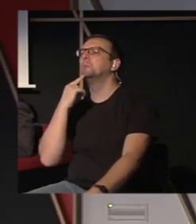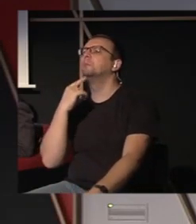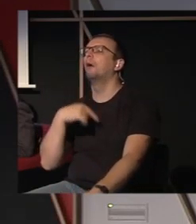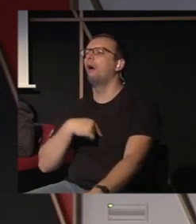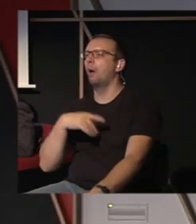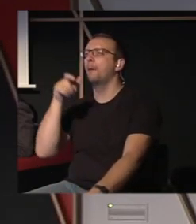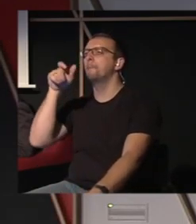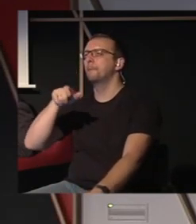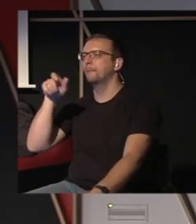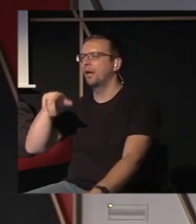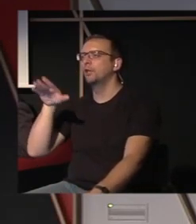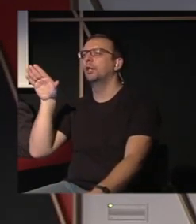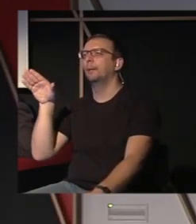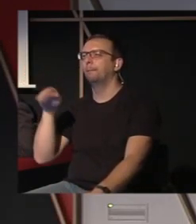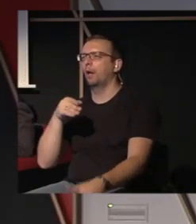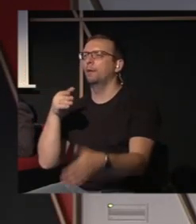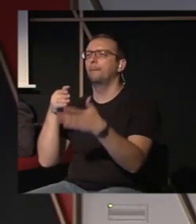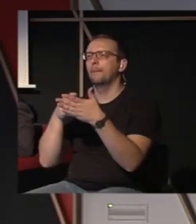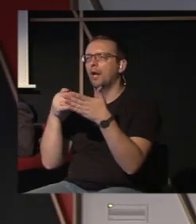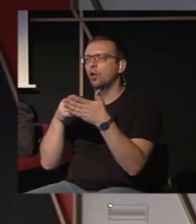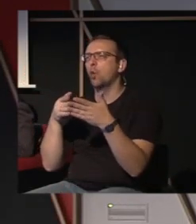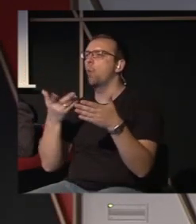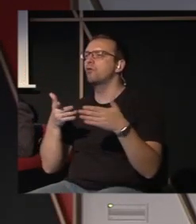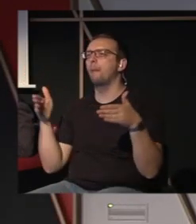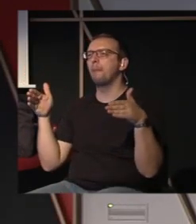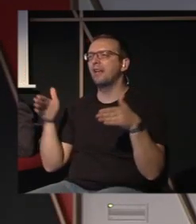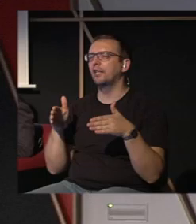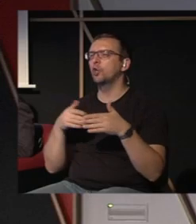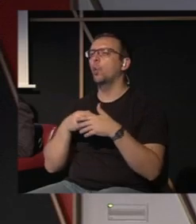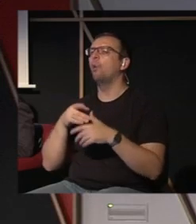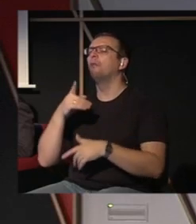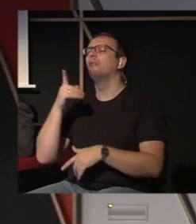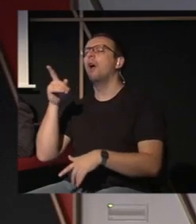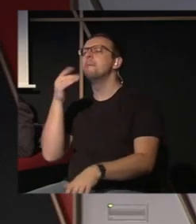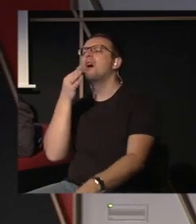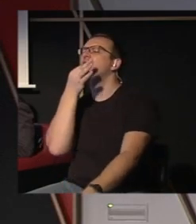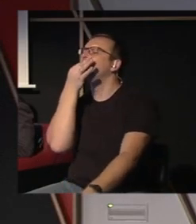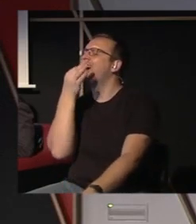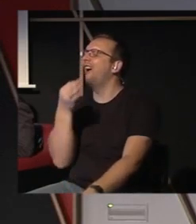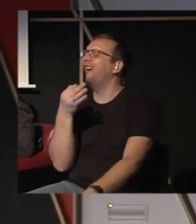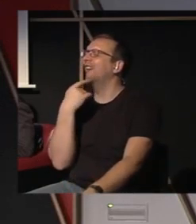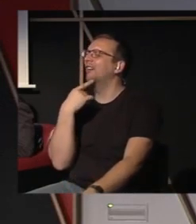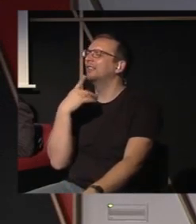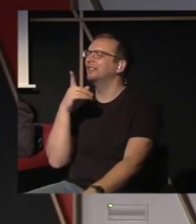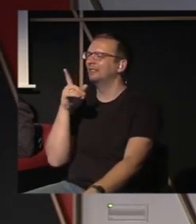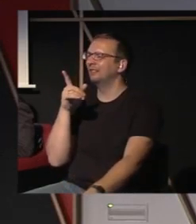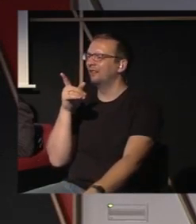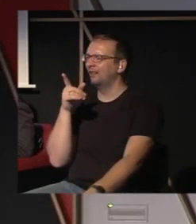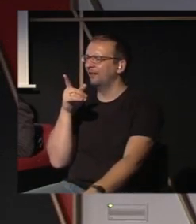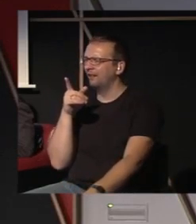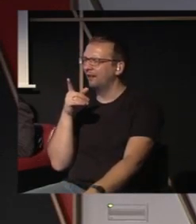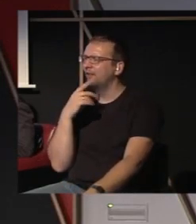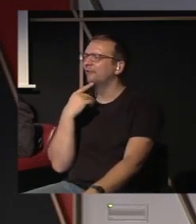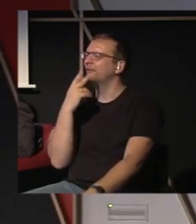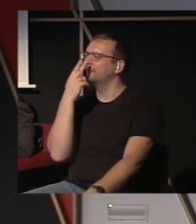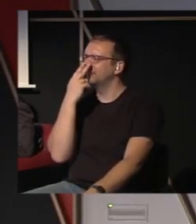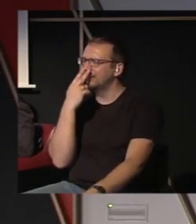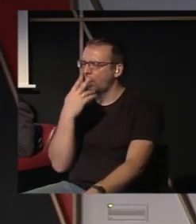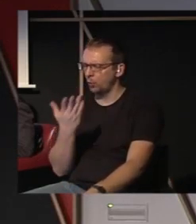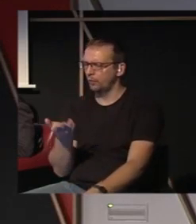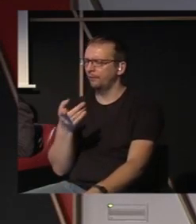mit Problemen auseinandergesetzt wurde. Inwieweit wird Behinderung bestimmt? Wir haben auf der einen